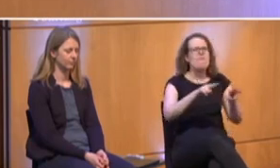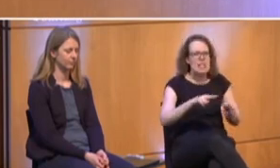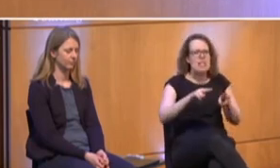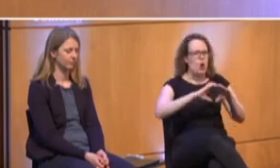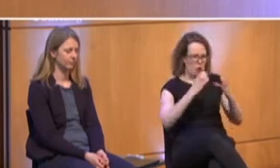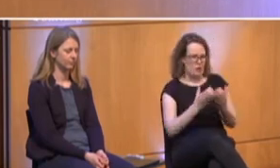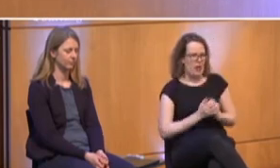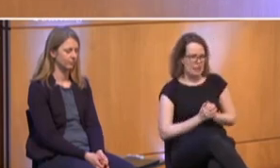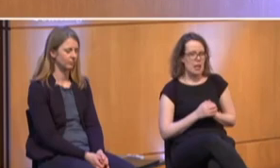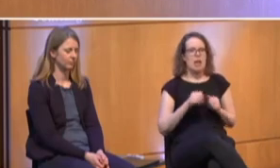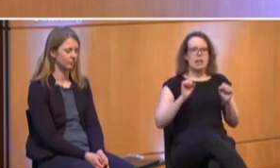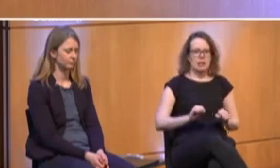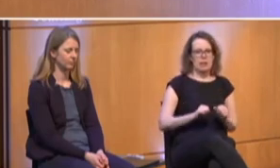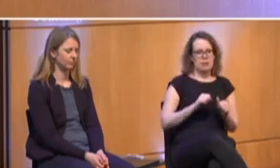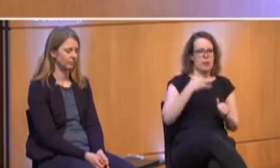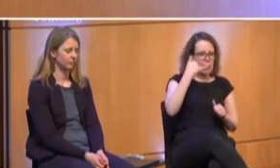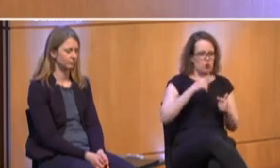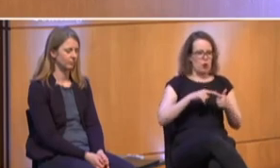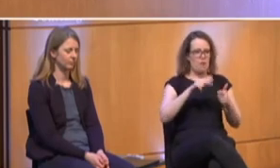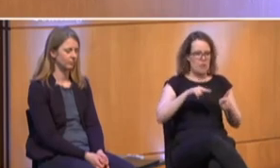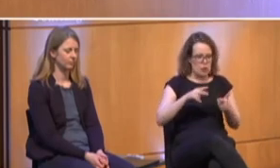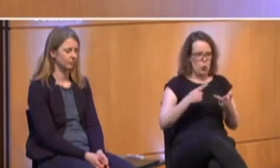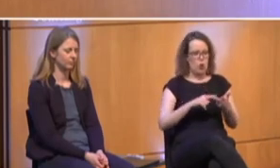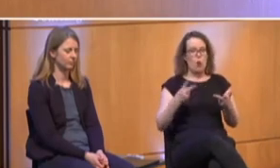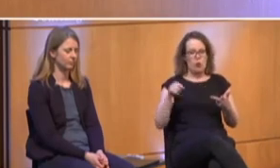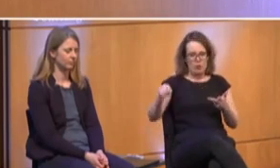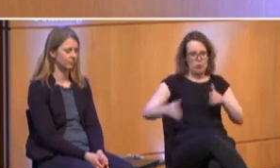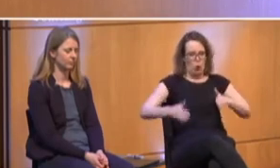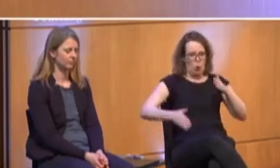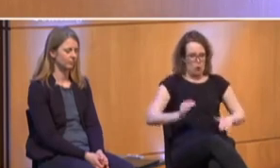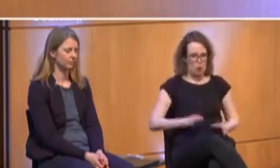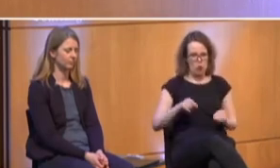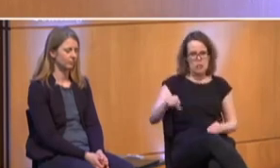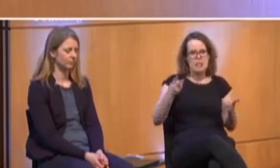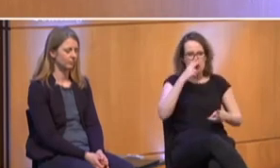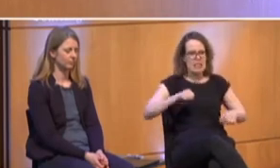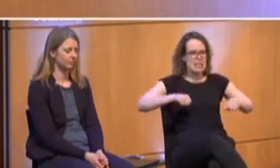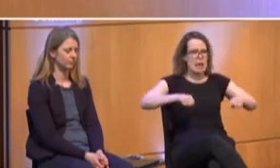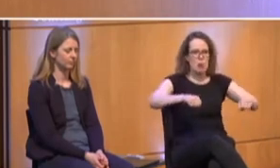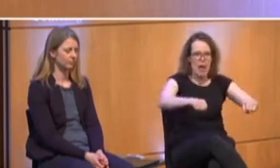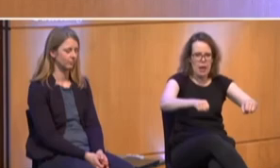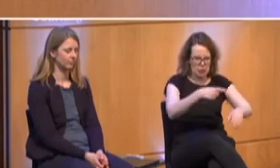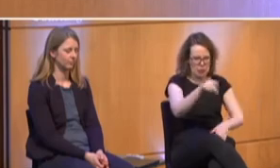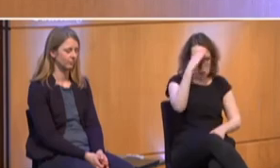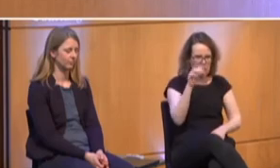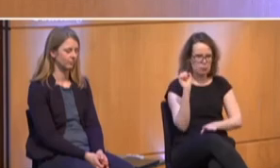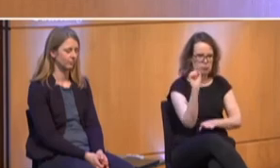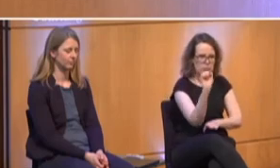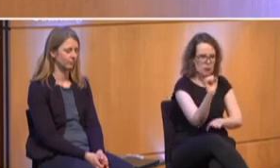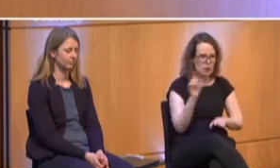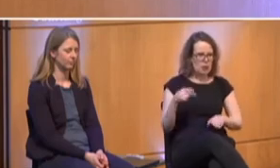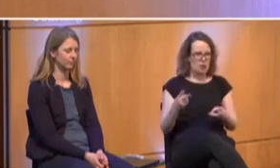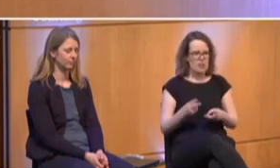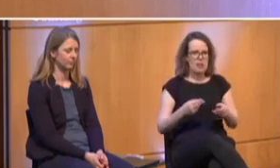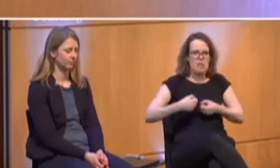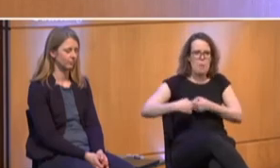diesen Telepräsenzroboter. Das ist so ein Segway, so ein fahrender Besenstiel, könnte man sagen. Obendrauf ist ein kleiner Monitor und das ist einfach eine Videowand.